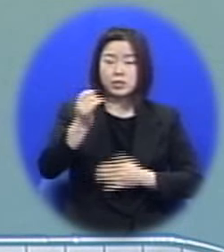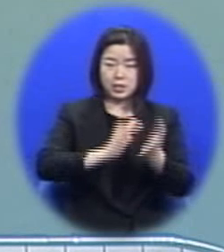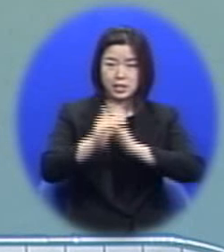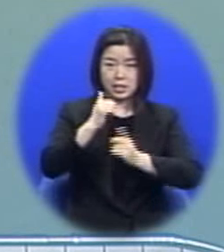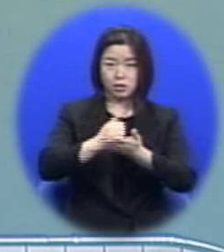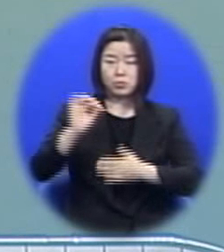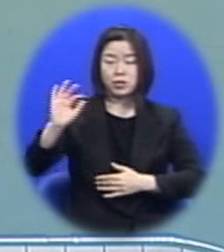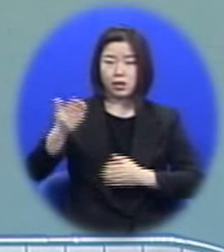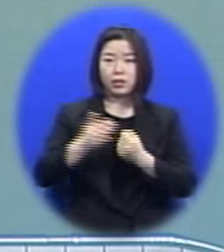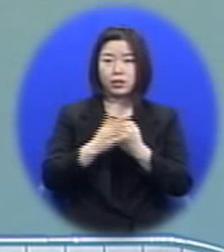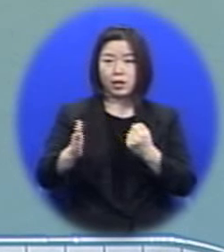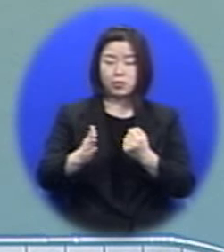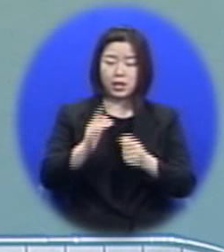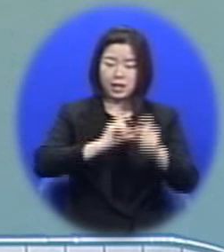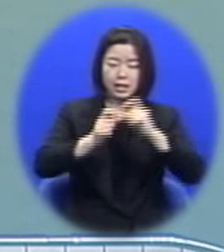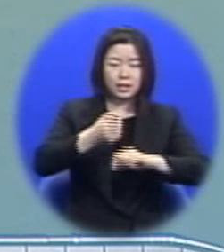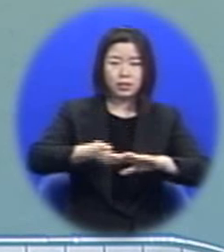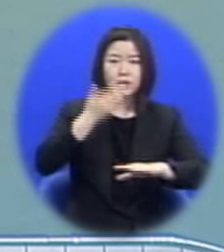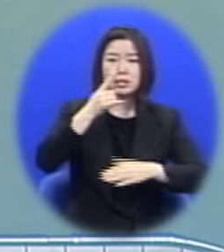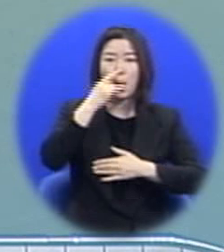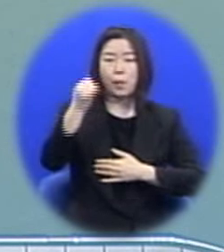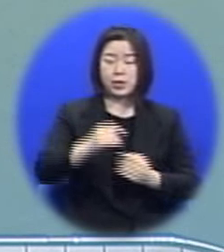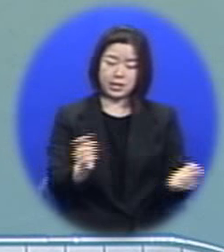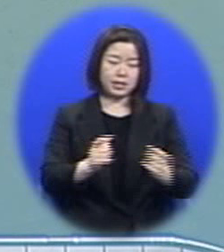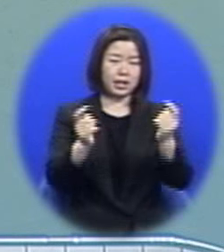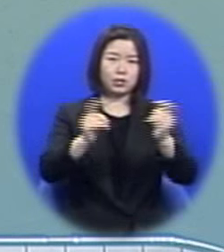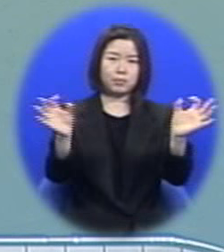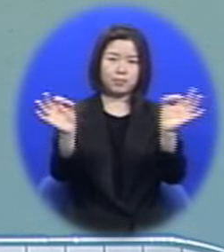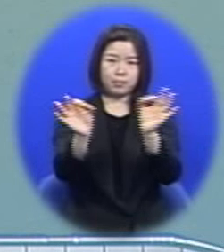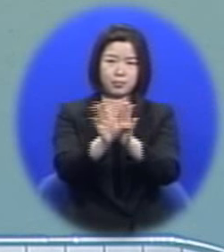더 이상 어머니와의 다툼은 없어졌습니다.